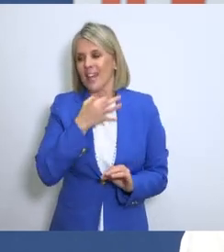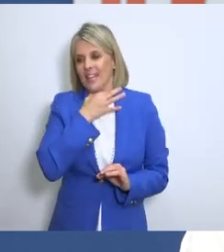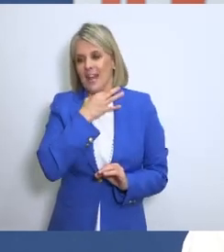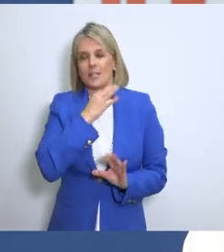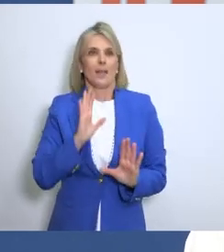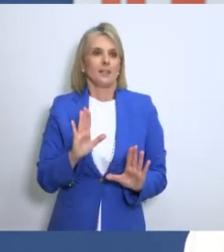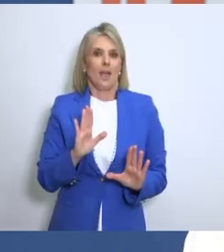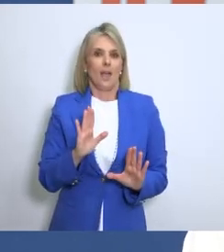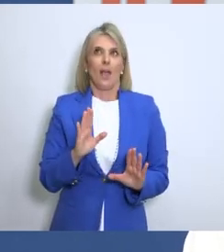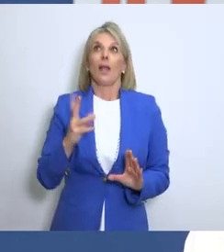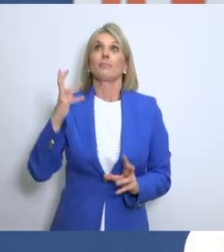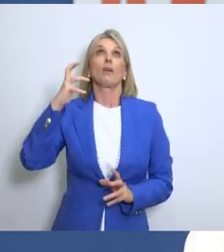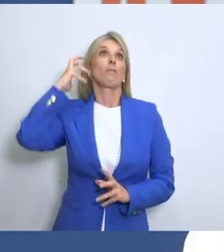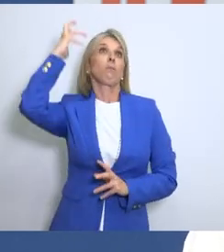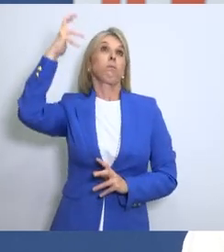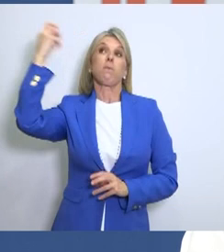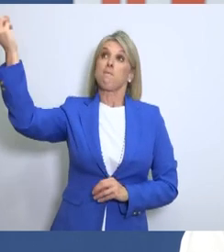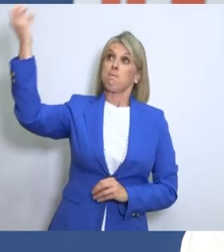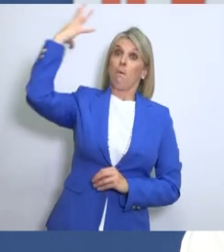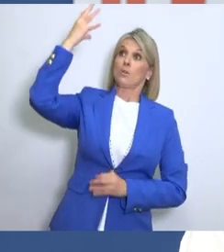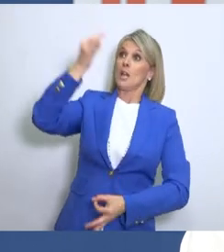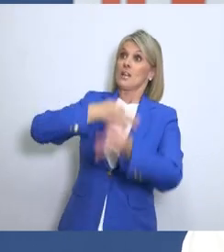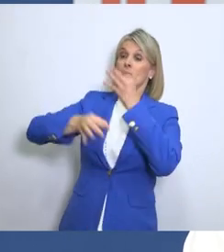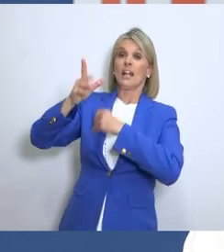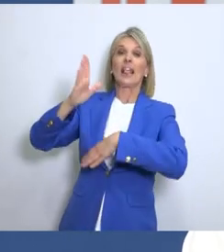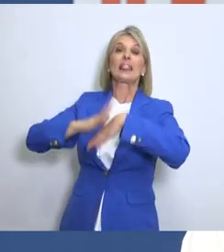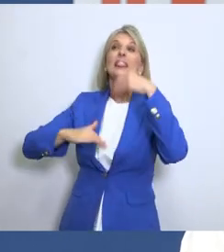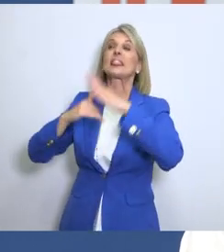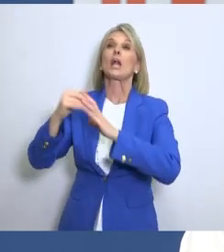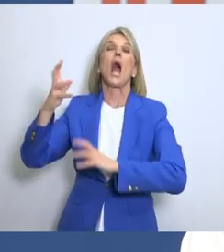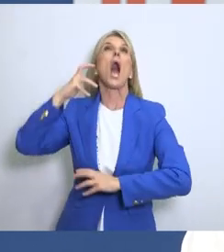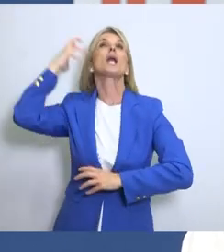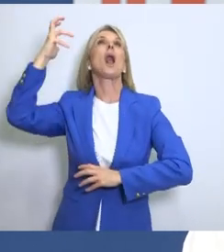χρειαζόμαστε πεφωτισμένους τεχνοκράτες,